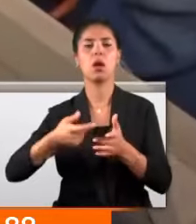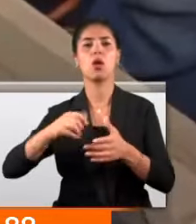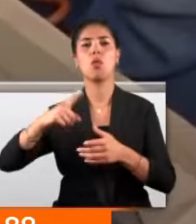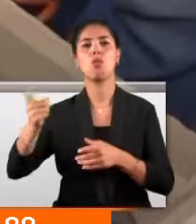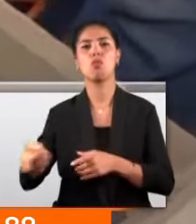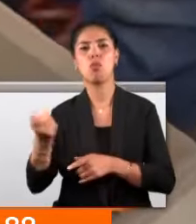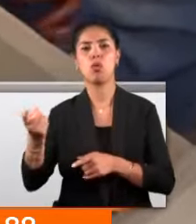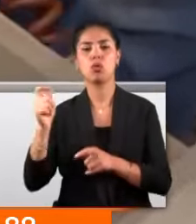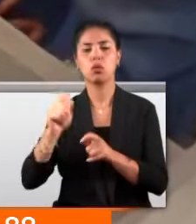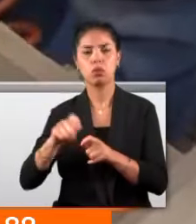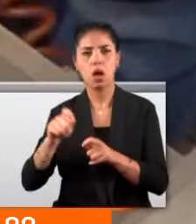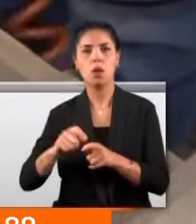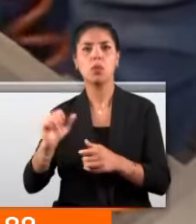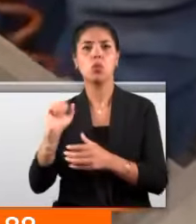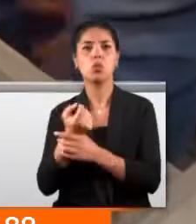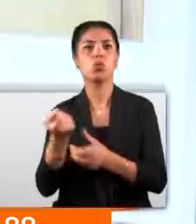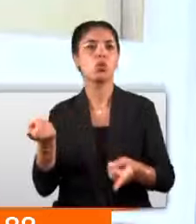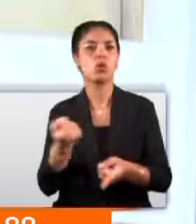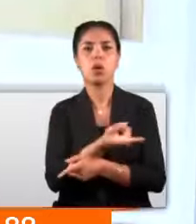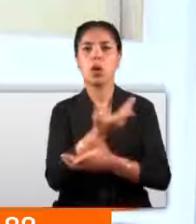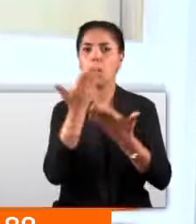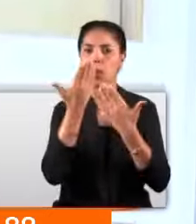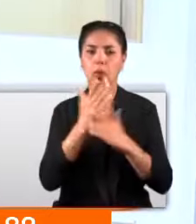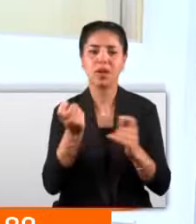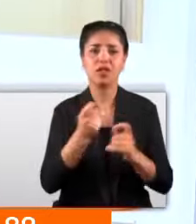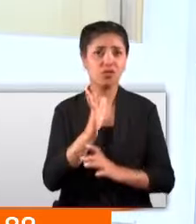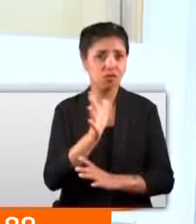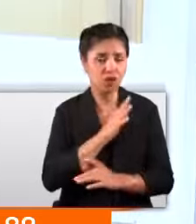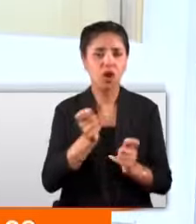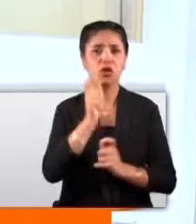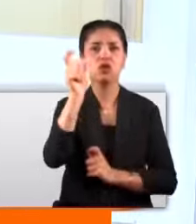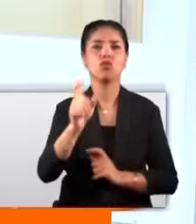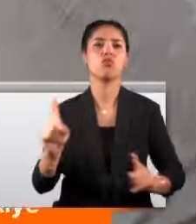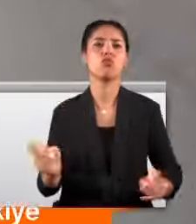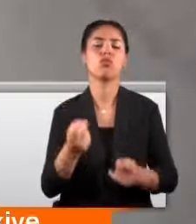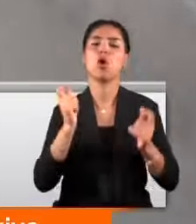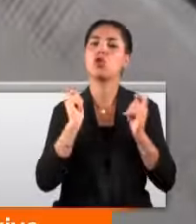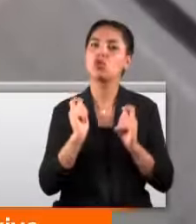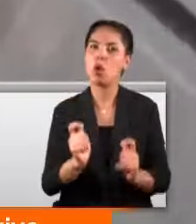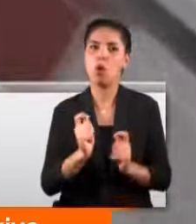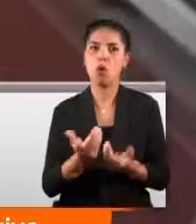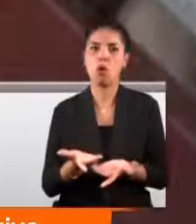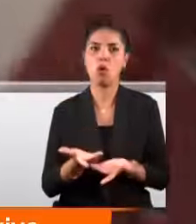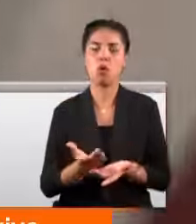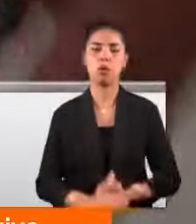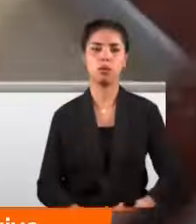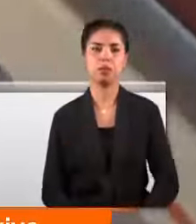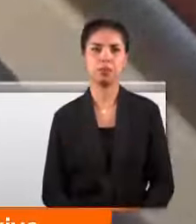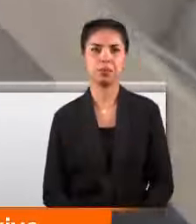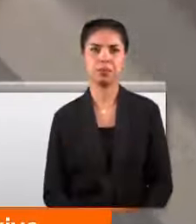uzun, sektörler farklı, alan geniş. İş var, işçi bulmaksa çok zor.